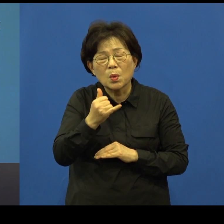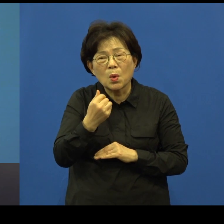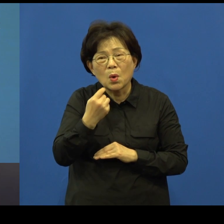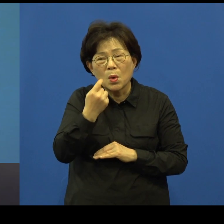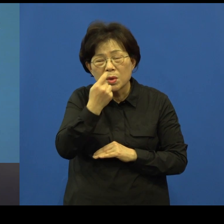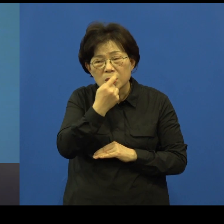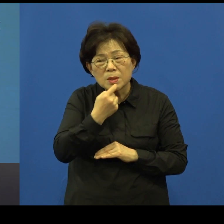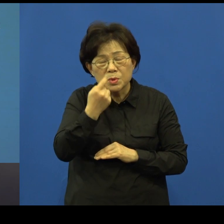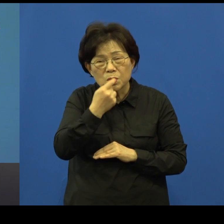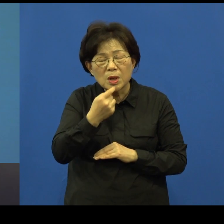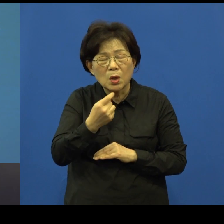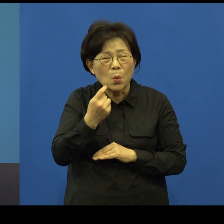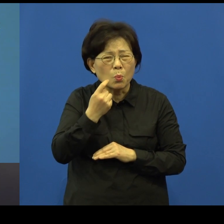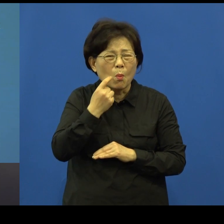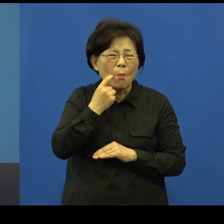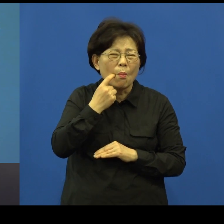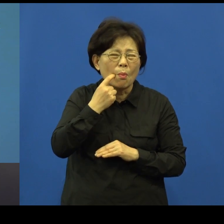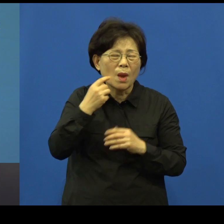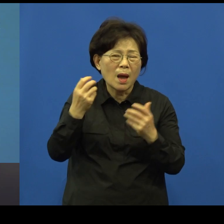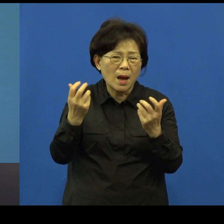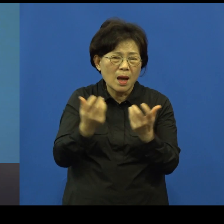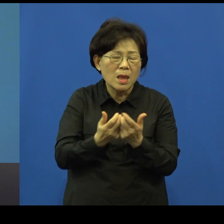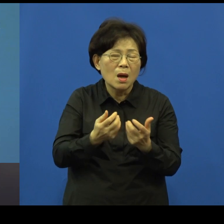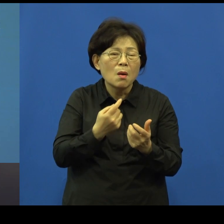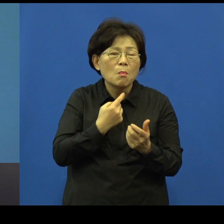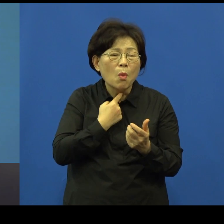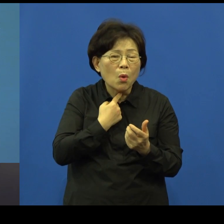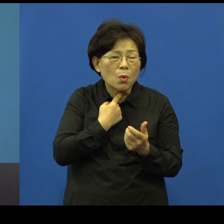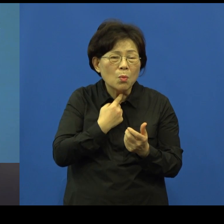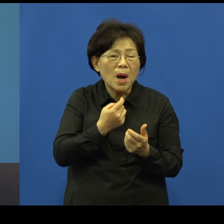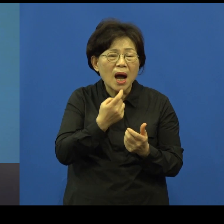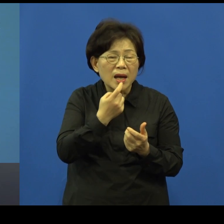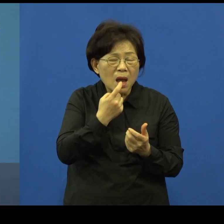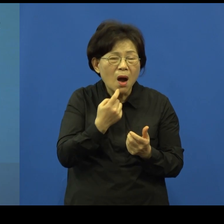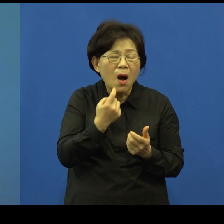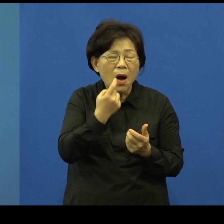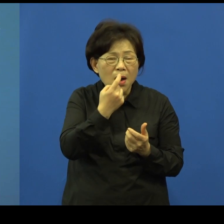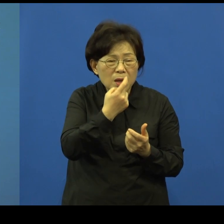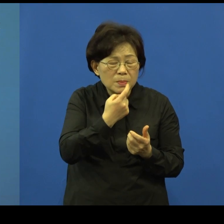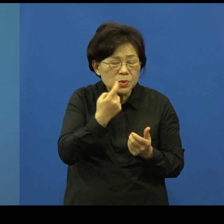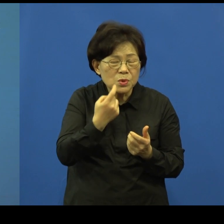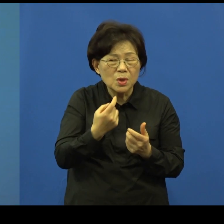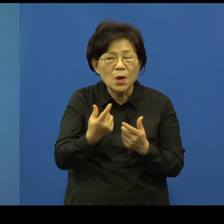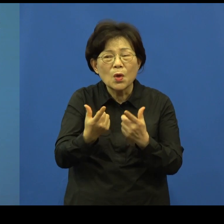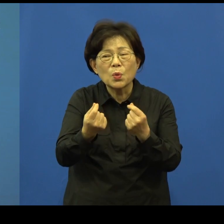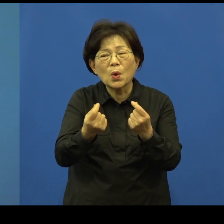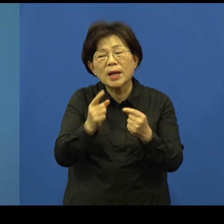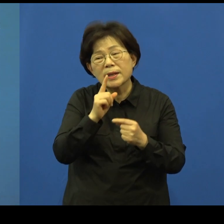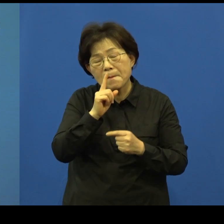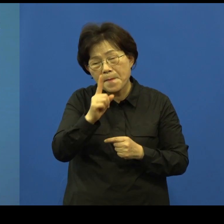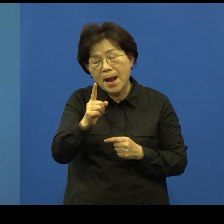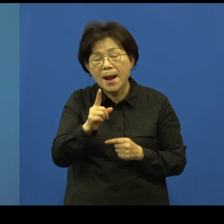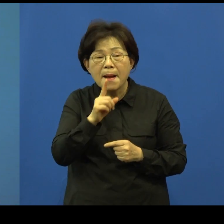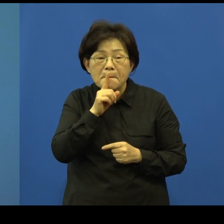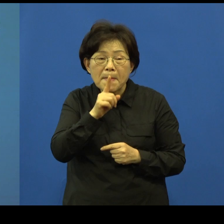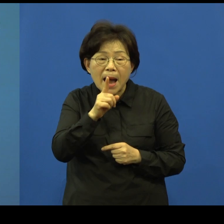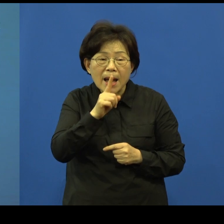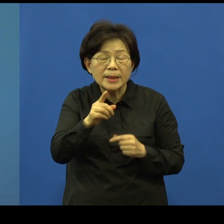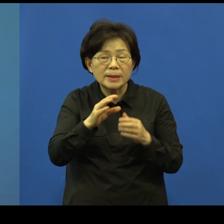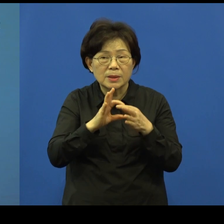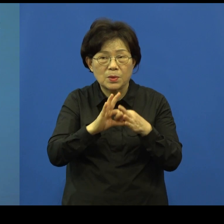악독이 가득하고. 이 목구멍, 혀, 입술, 그 입 다 똑같은 얘기예요. 그죠? 말을